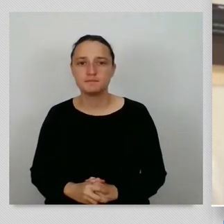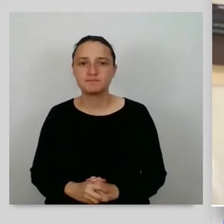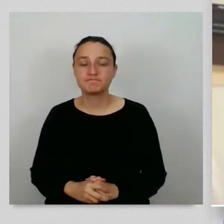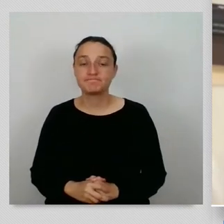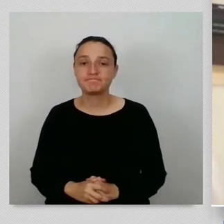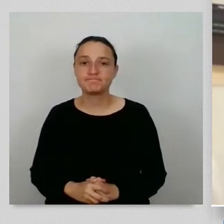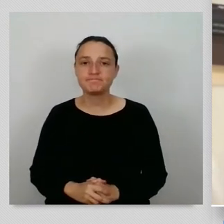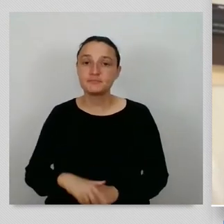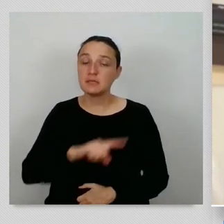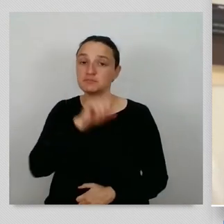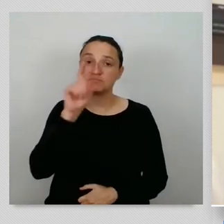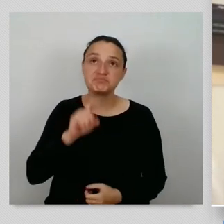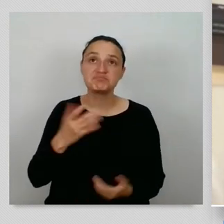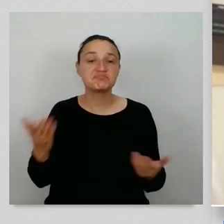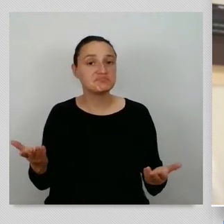Pytanie,